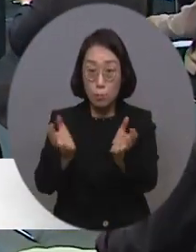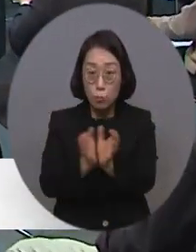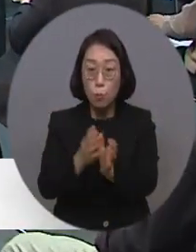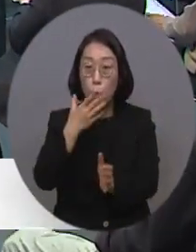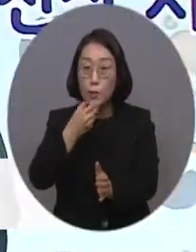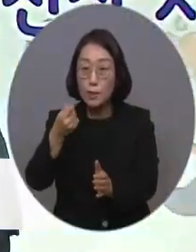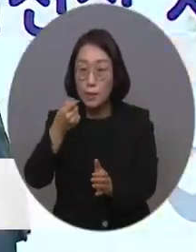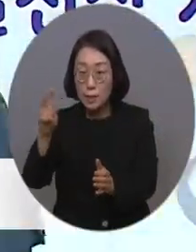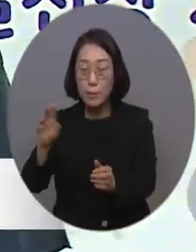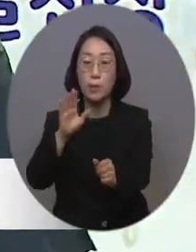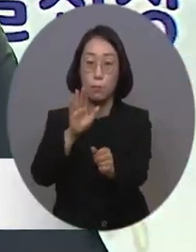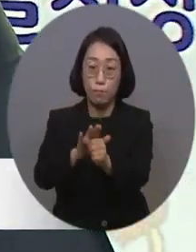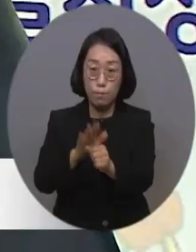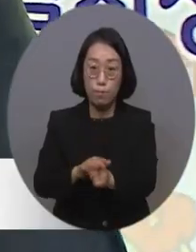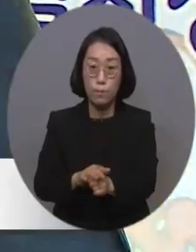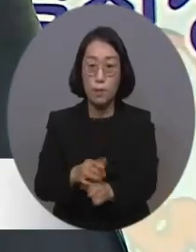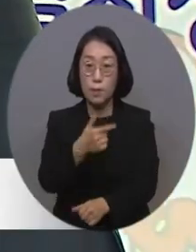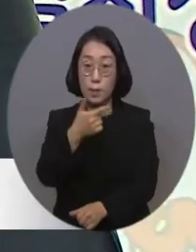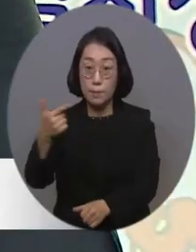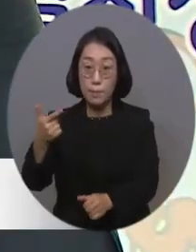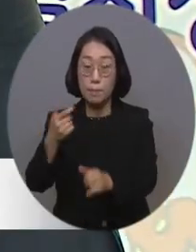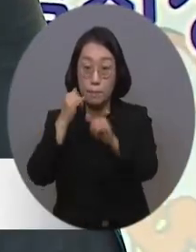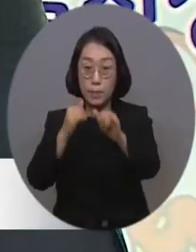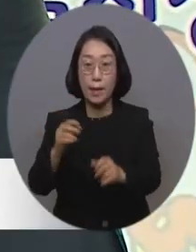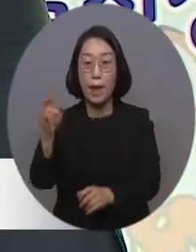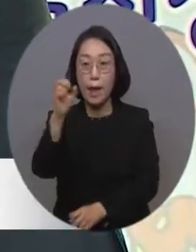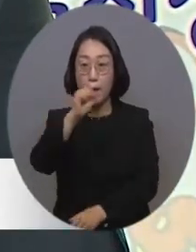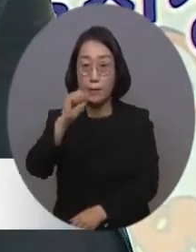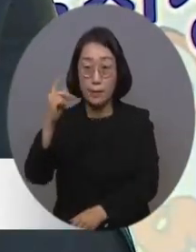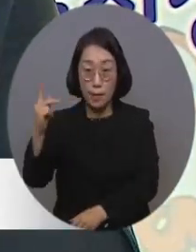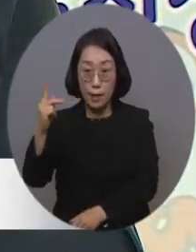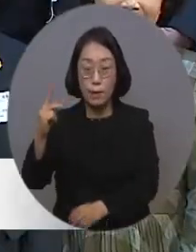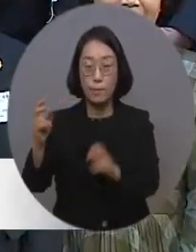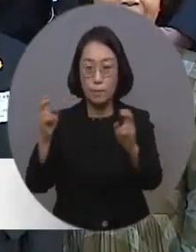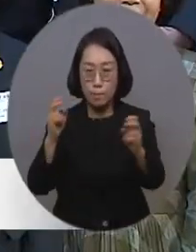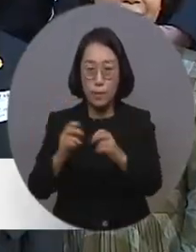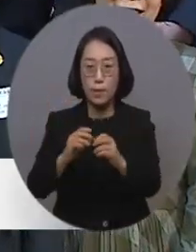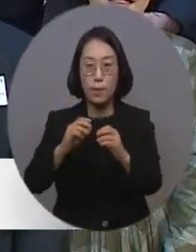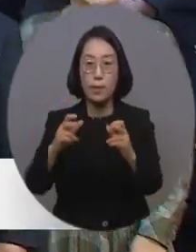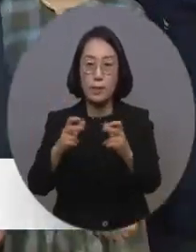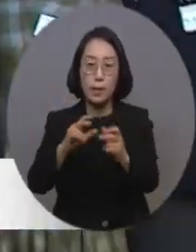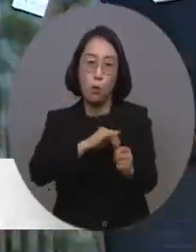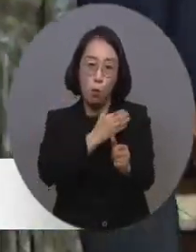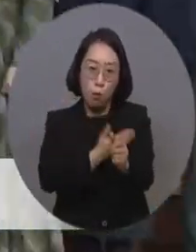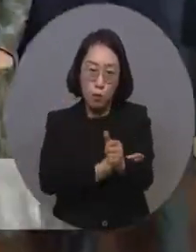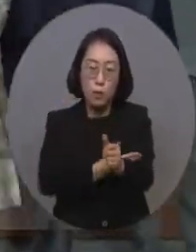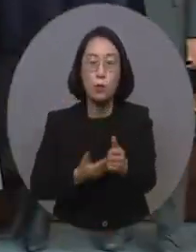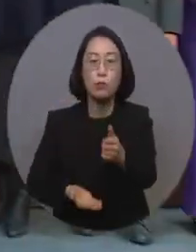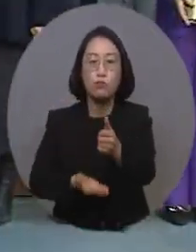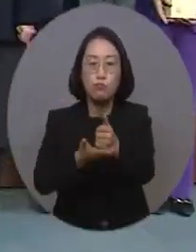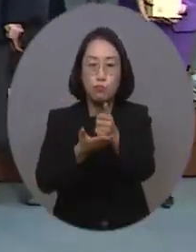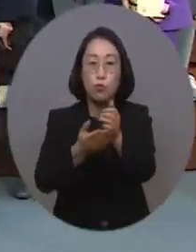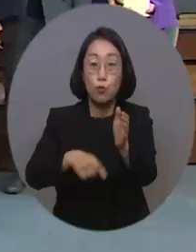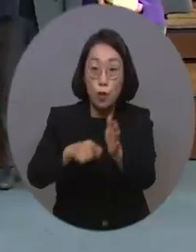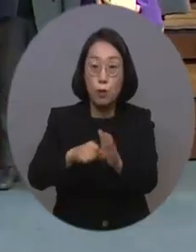후원한 가운데 대상을 수상한 SK이노베이션 등 장애인 권익 증진을 위해 노력한 개인과 단체를 선정해